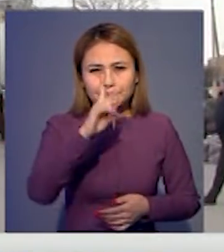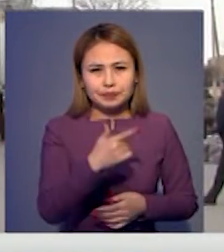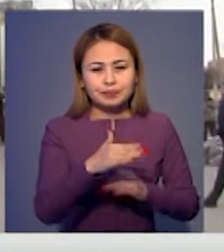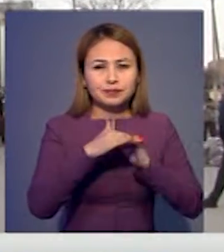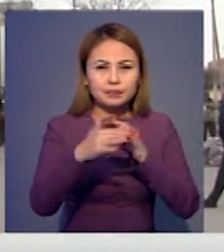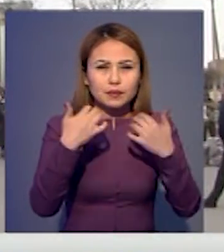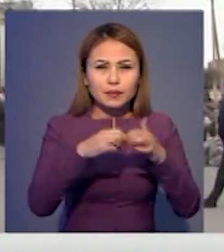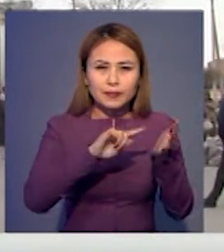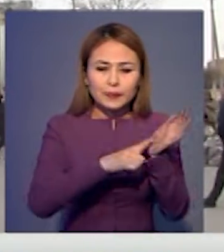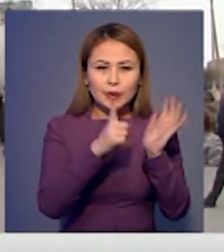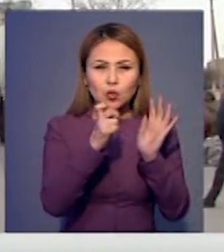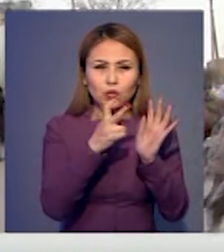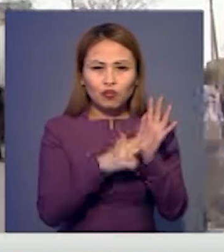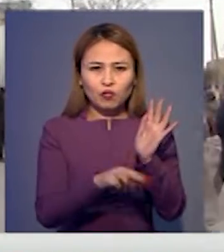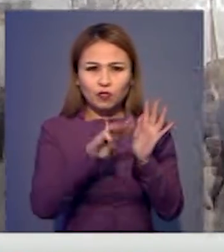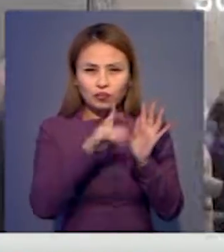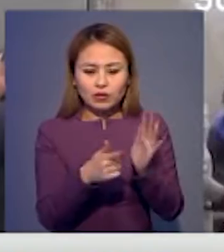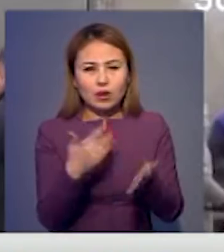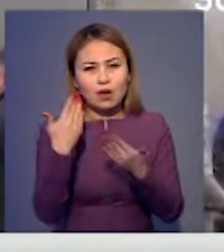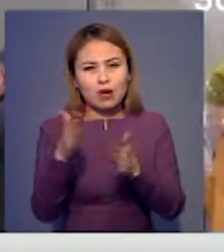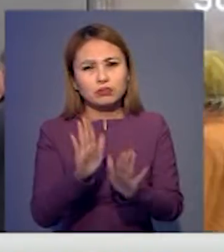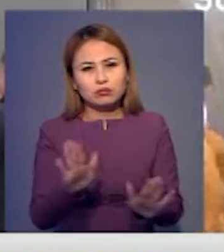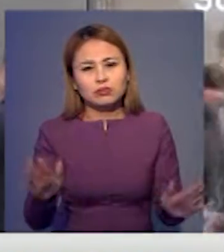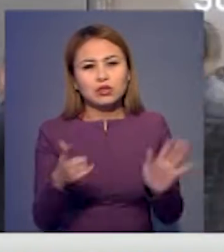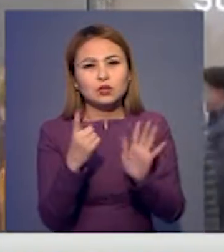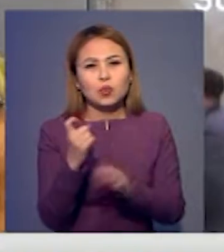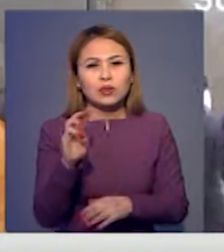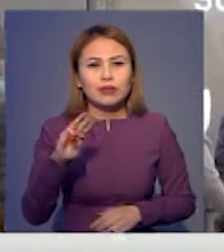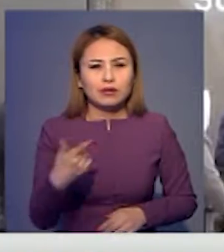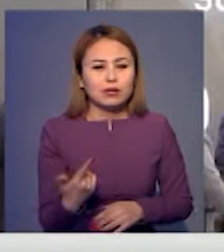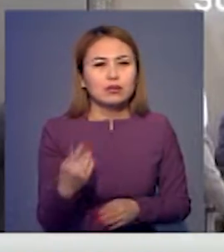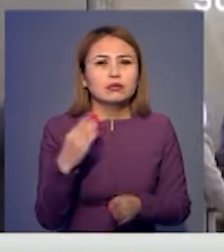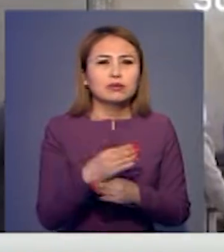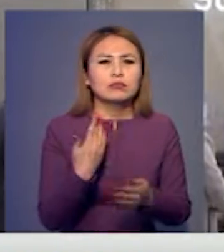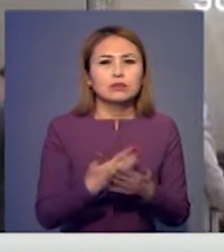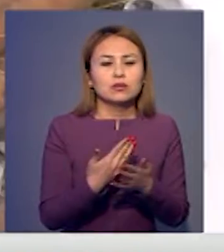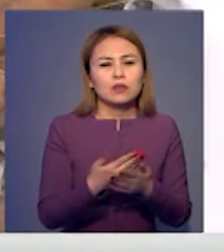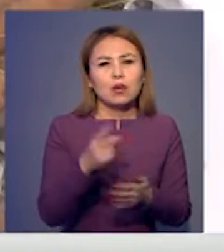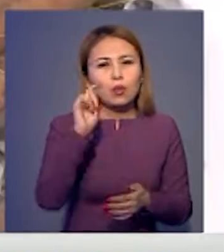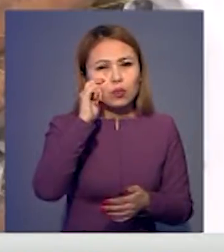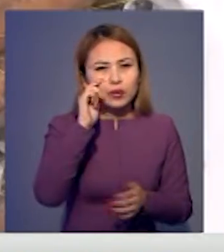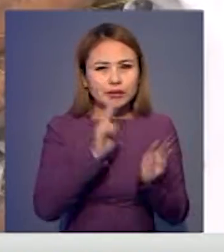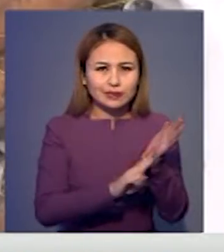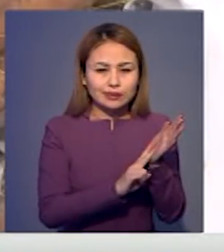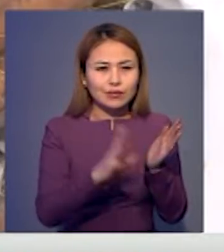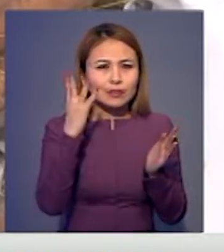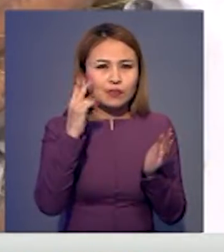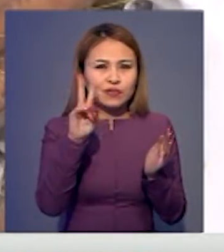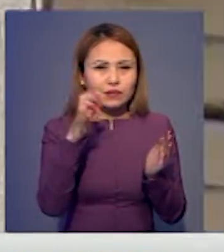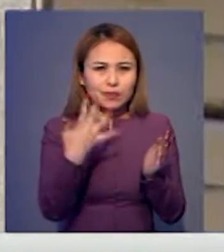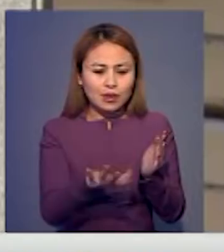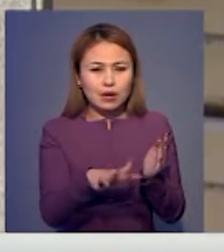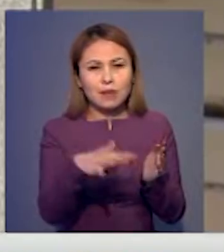жергілікті сауда нүктелерінде орта есеппен 180 теңге болса, жәрмеңкеде 100 теңгеден берілді. Сондай-ақ жуа 70,